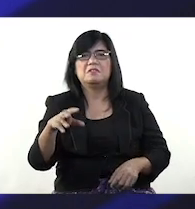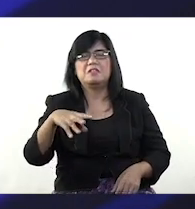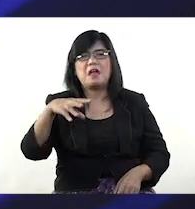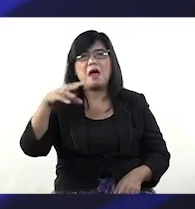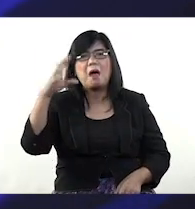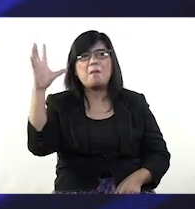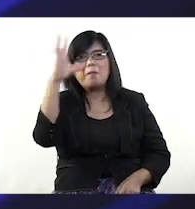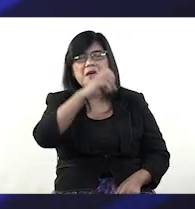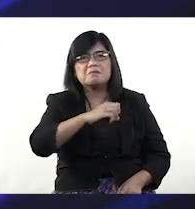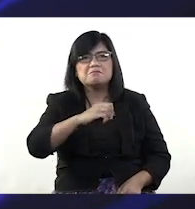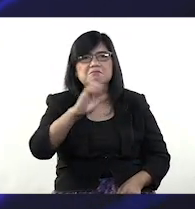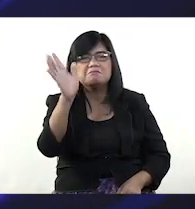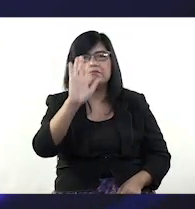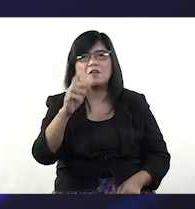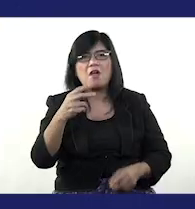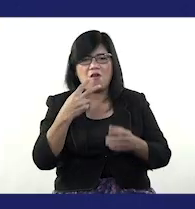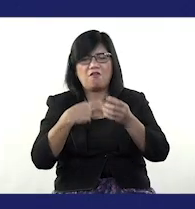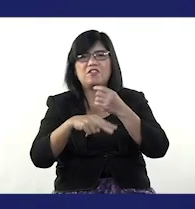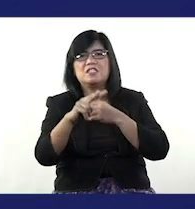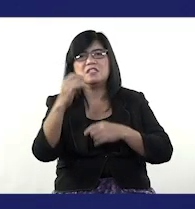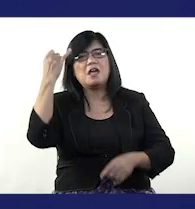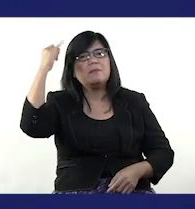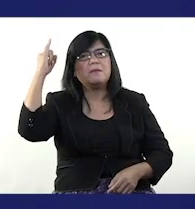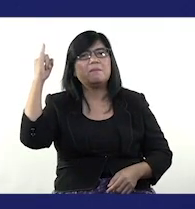mimpi yang harusnya Tuhan taruh dalam hidup kita